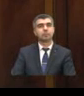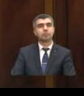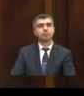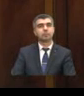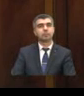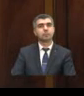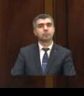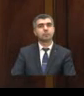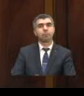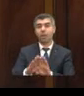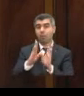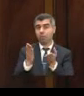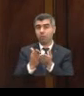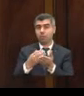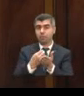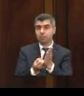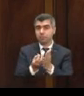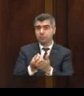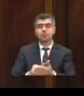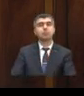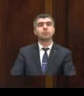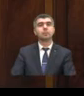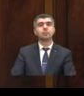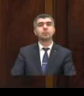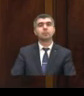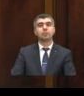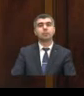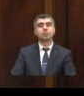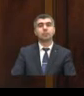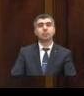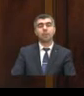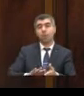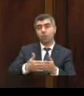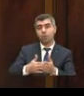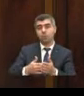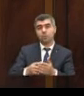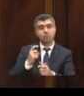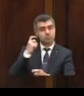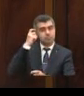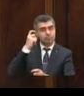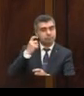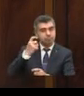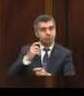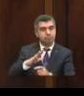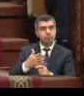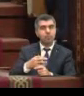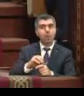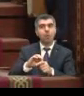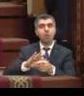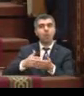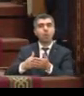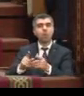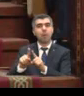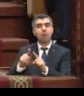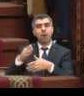إن هذا المرتكز يلخص عمق فكر الدولة والأمة المغربية عند